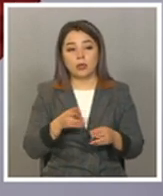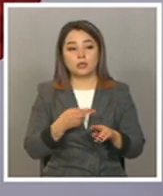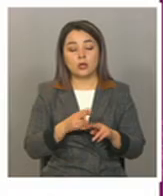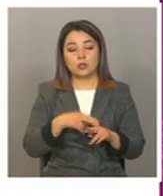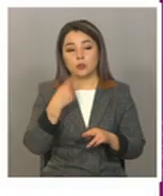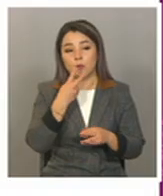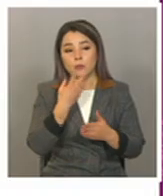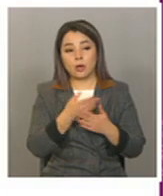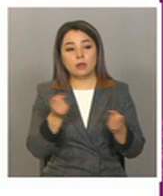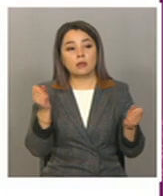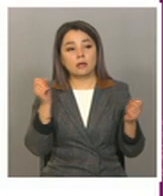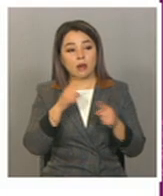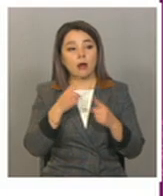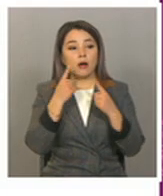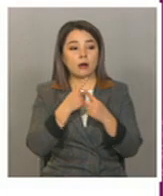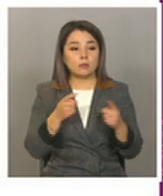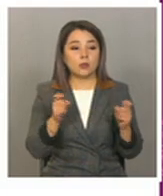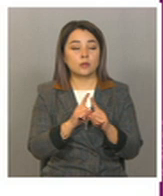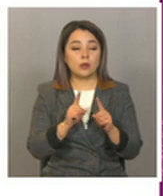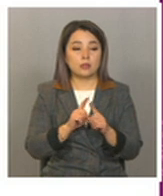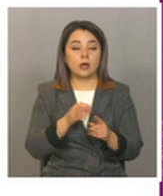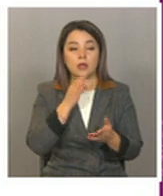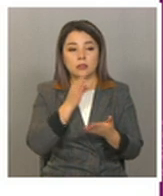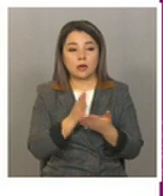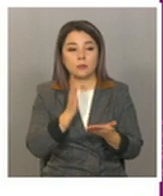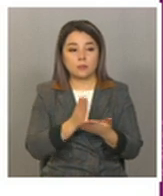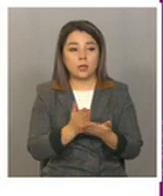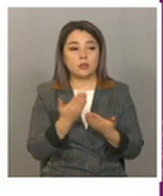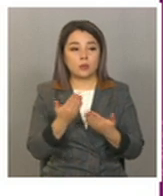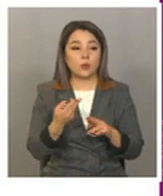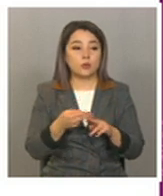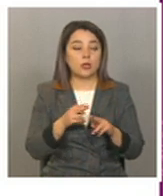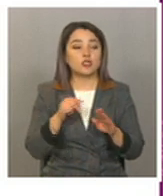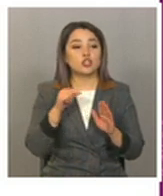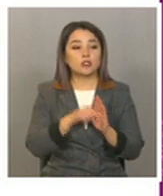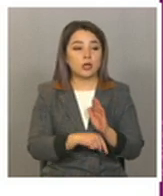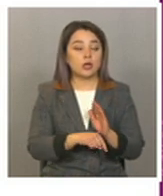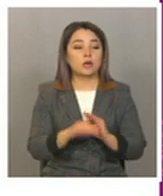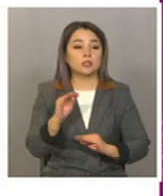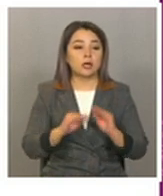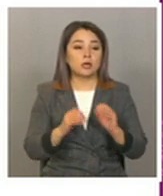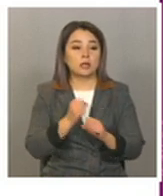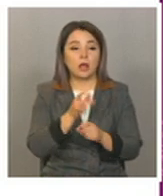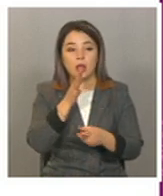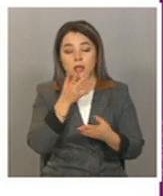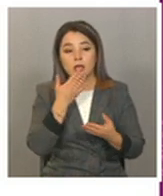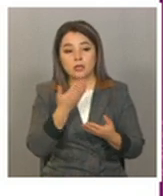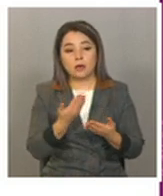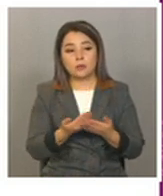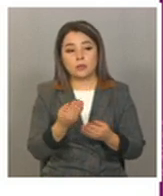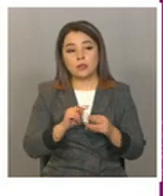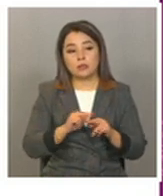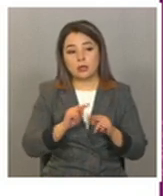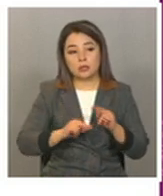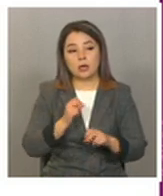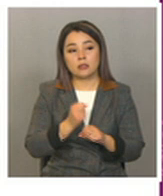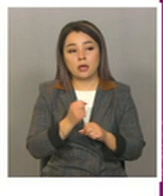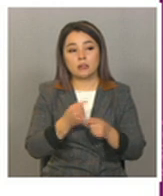анықтаңыз. Ақпараттық технологияларды, соның ішінде жасанды интеллектке негізделген